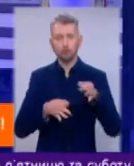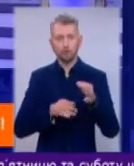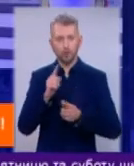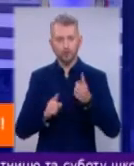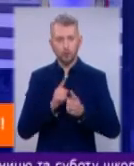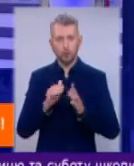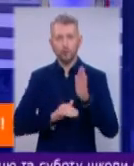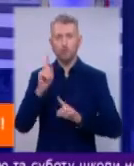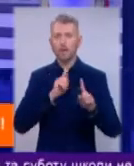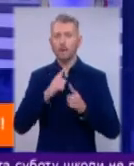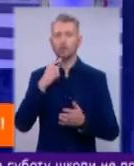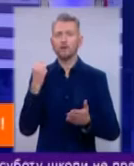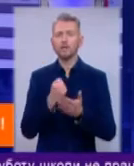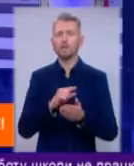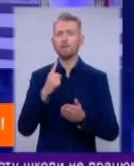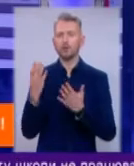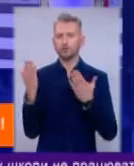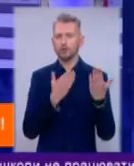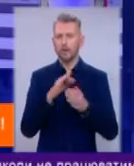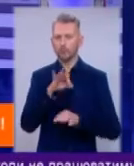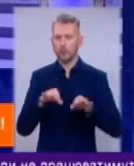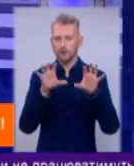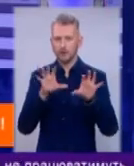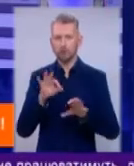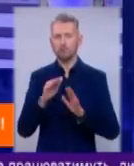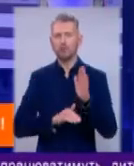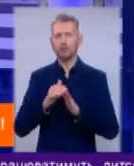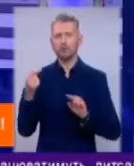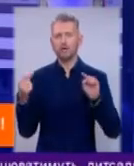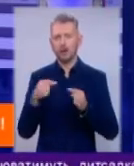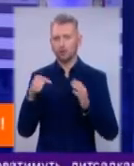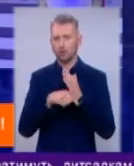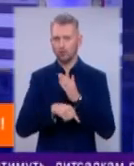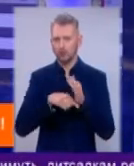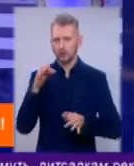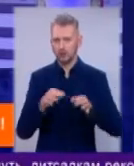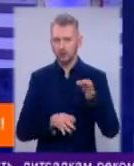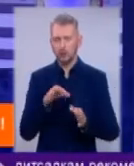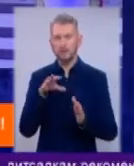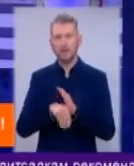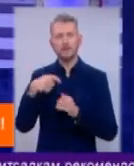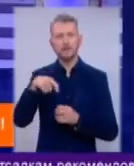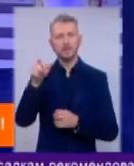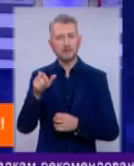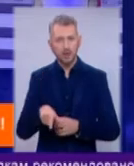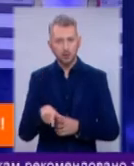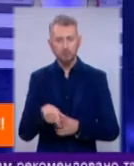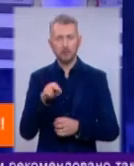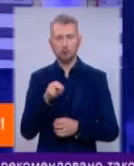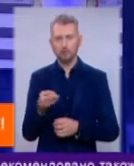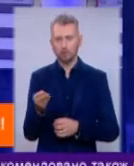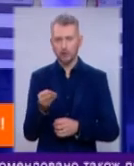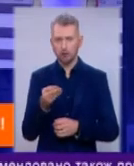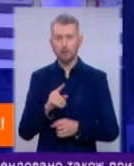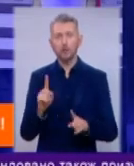реформу. Верховна Рада ухвалила в першому читанні проект закону про Вищий антикорупційний суд, внесений президентом Петром